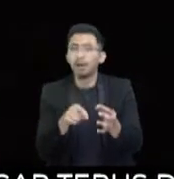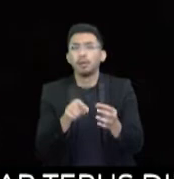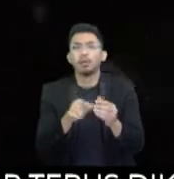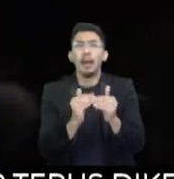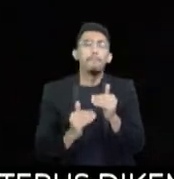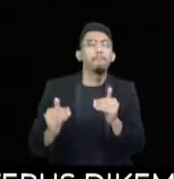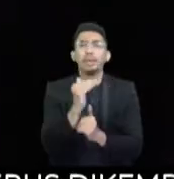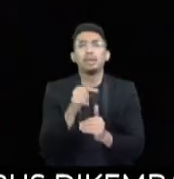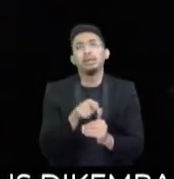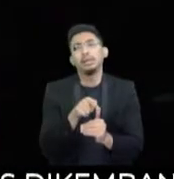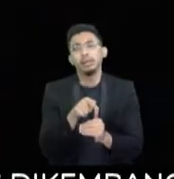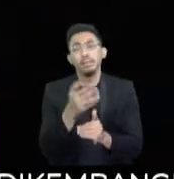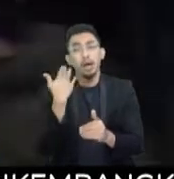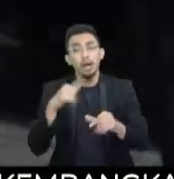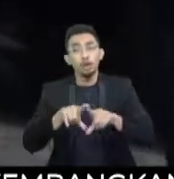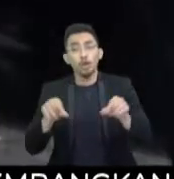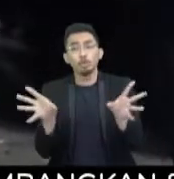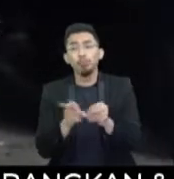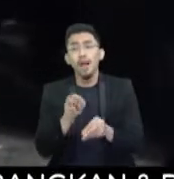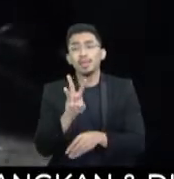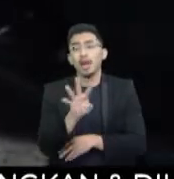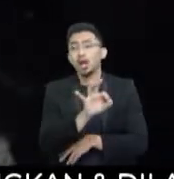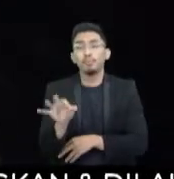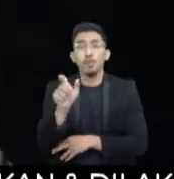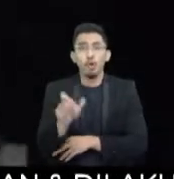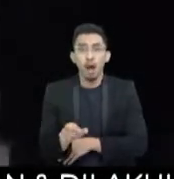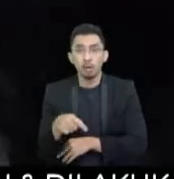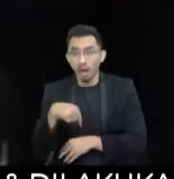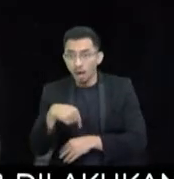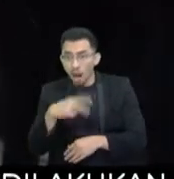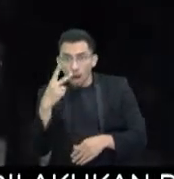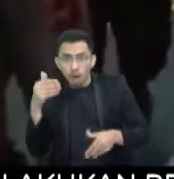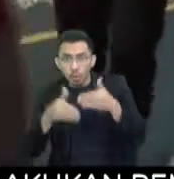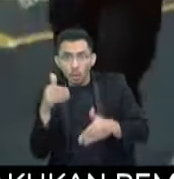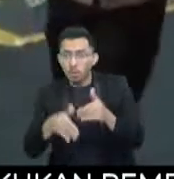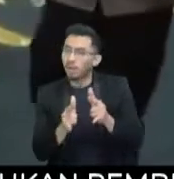3.000-an lebih hingga menyebabkan over kapasitas. Dari Makassar, Leo Muhammad Nur, iNews melaporkan.